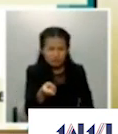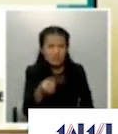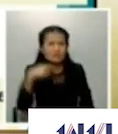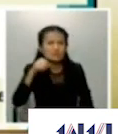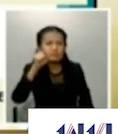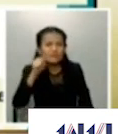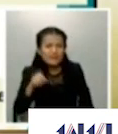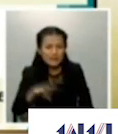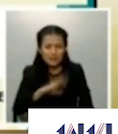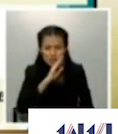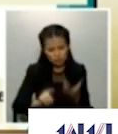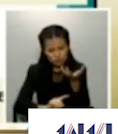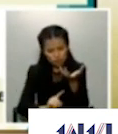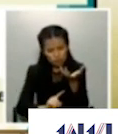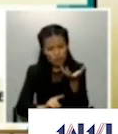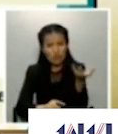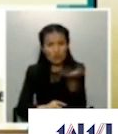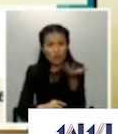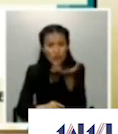10% เราก็จะได้ข้าวประมาณ